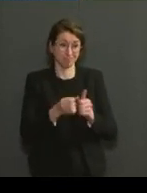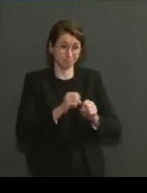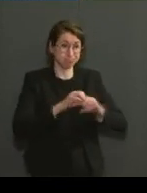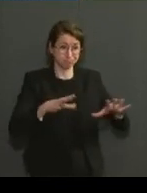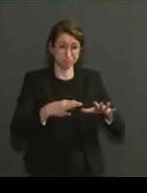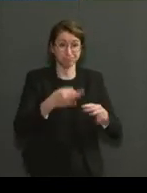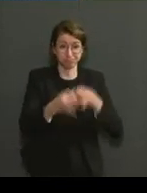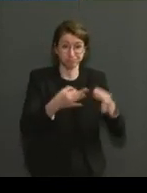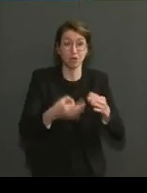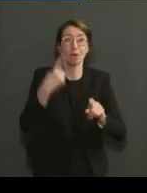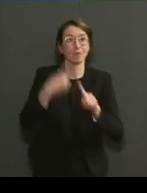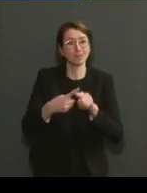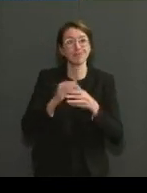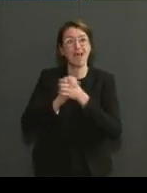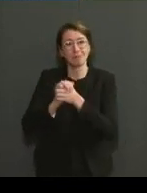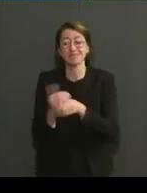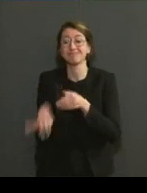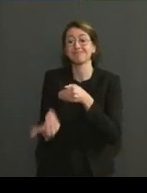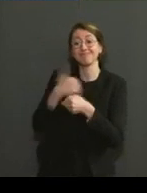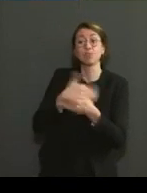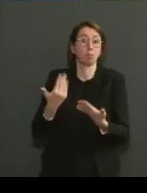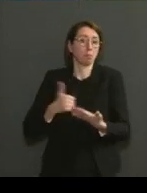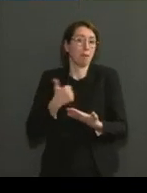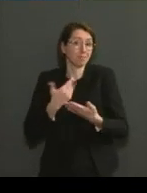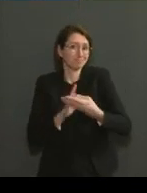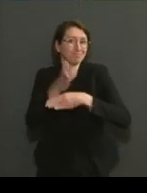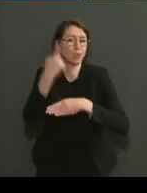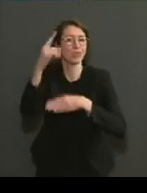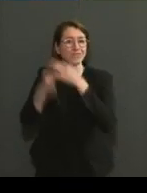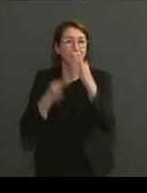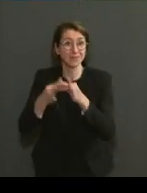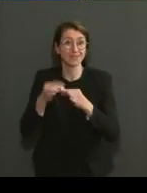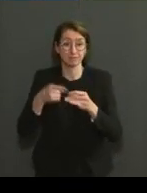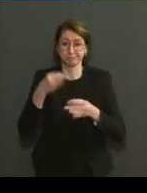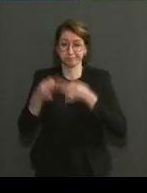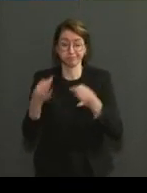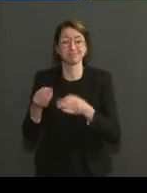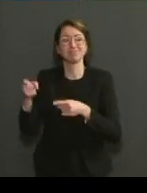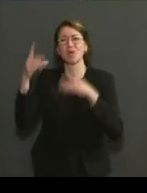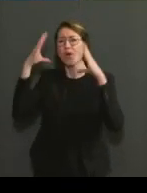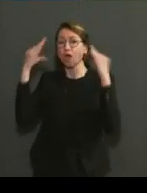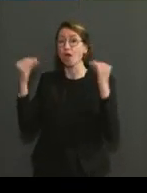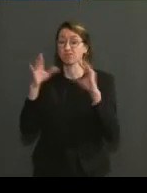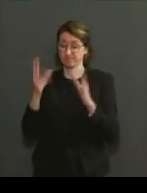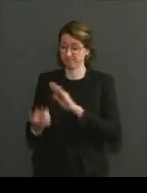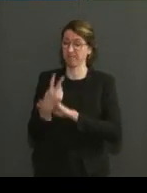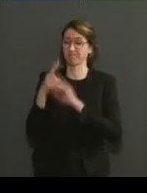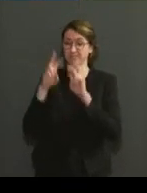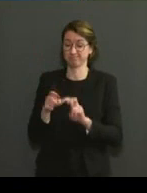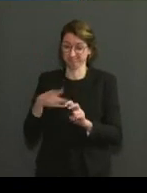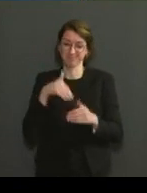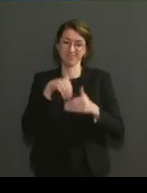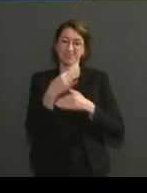Des études hollandaises, entre autres, le montrent encore actuellement. En Belgique, un certain nombre de